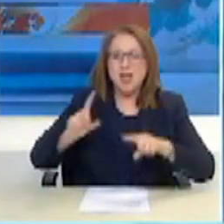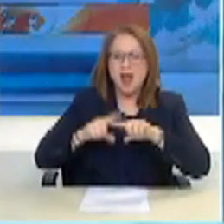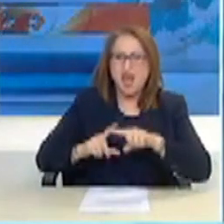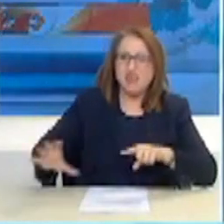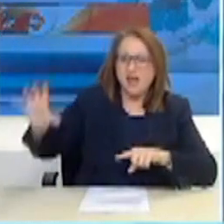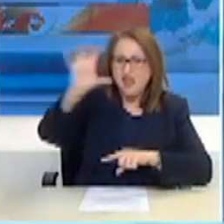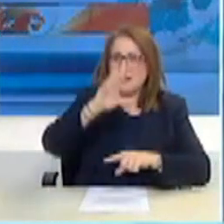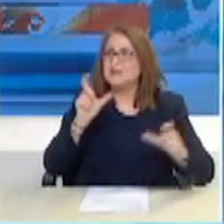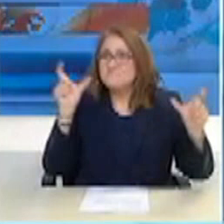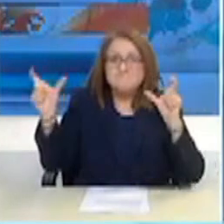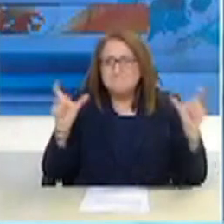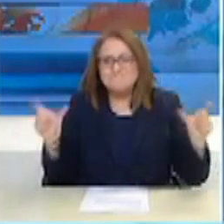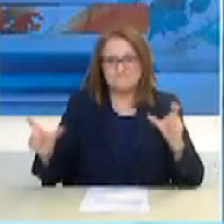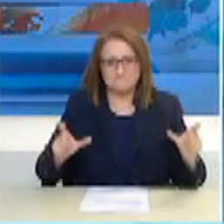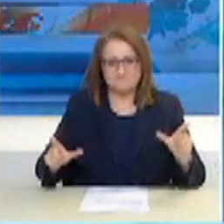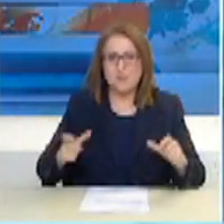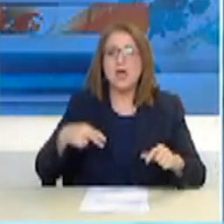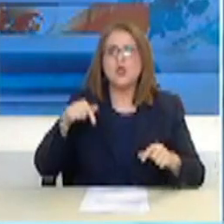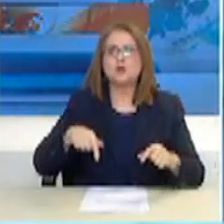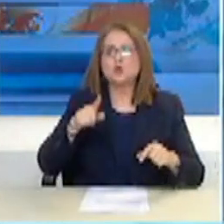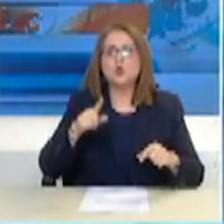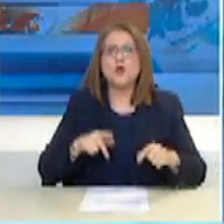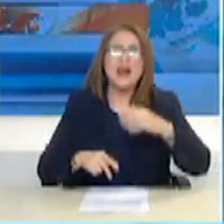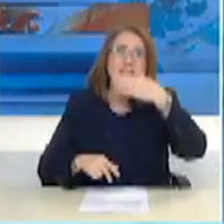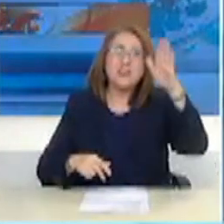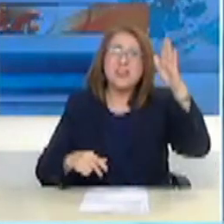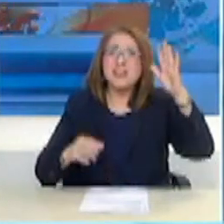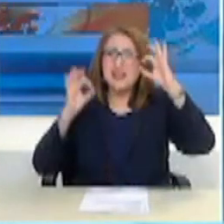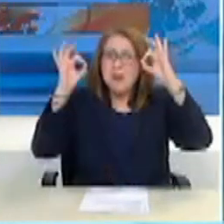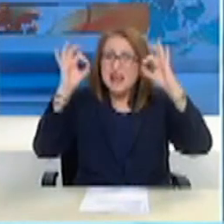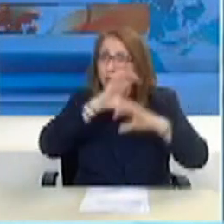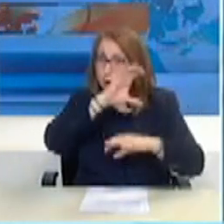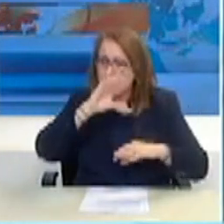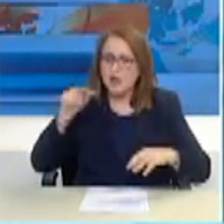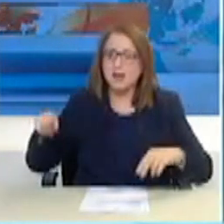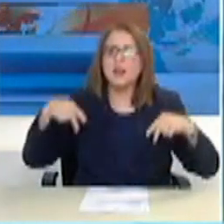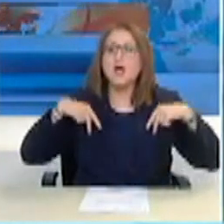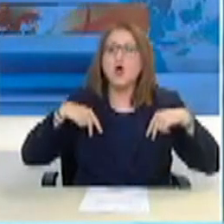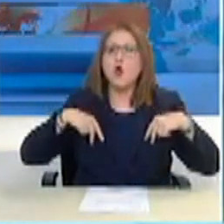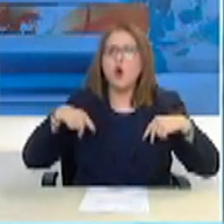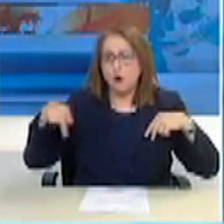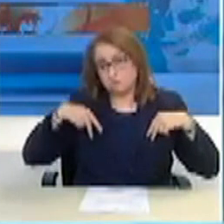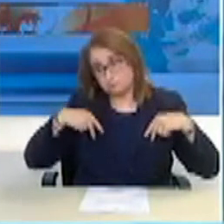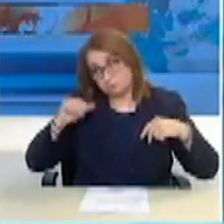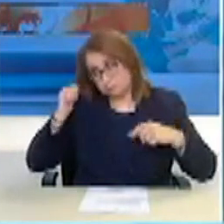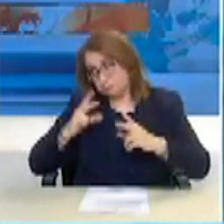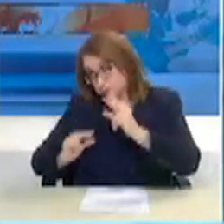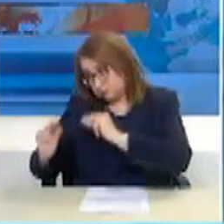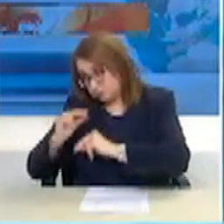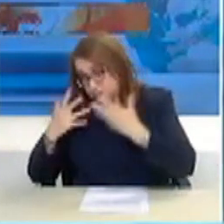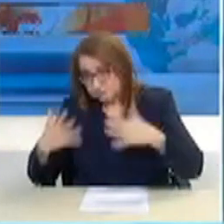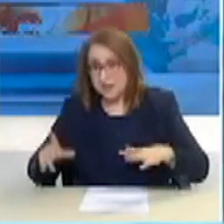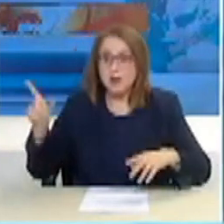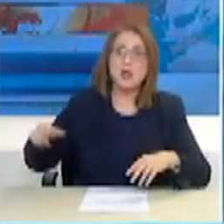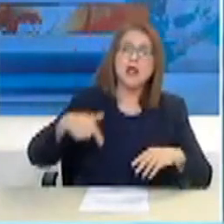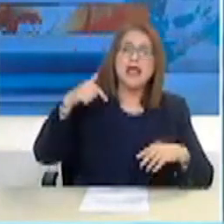ευρύτερη περιοχή της περιφέρειας Δυτικής Μακεδονίας, σας ανακοινώνω ότι με εντολή μου και με σχετική απόφαση του Γενικού Γραμματέα Πολιτικής Προστασίας αναστέλλεται